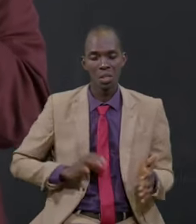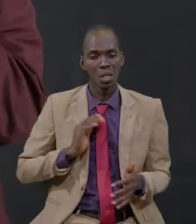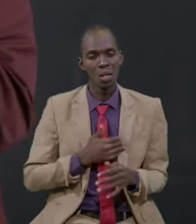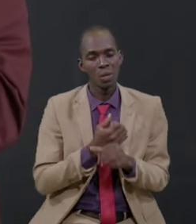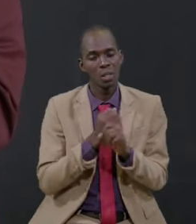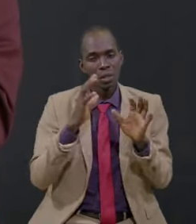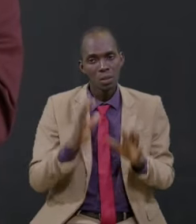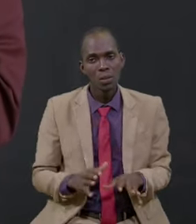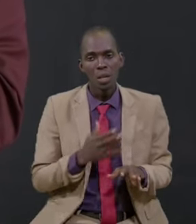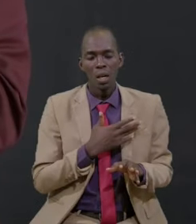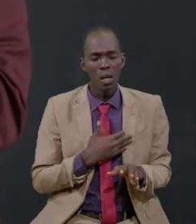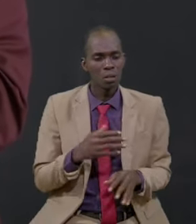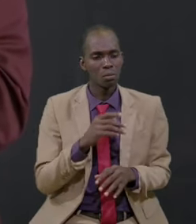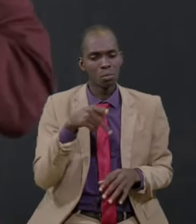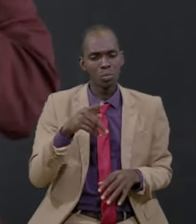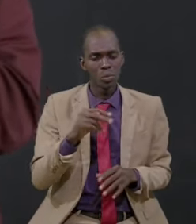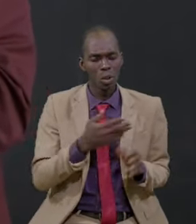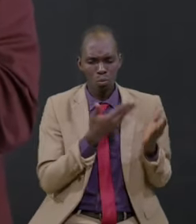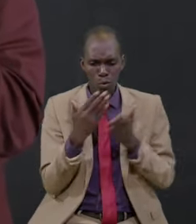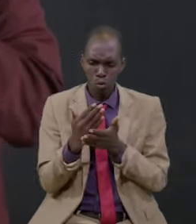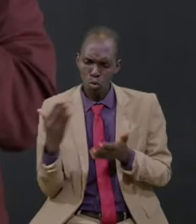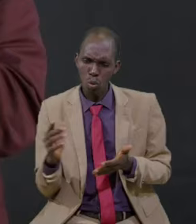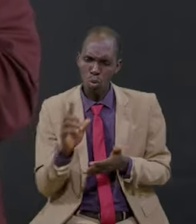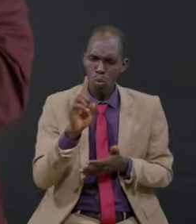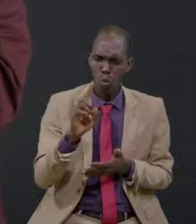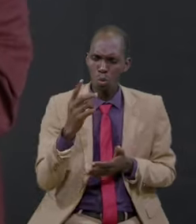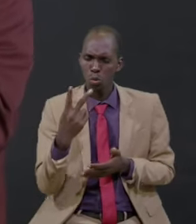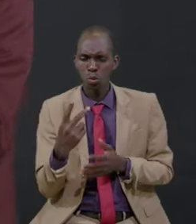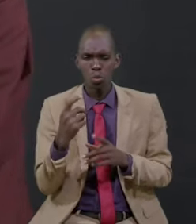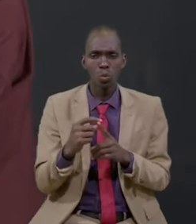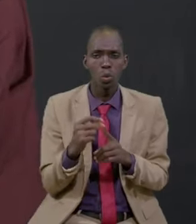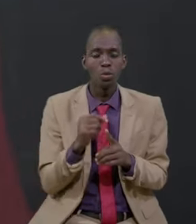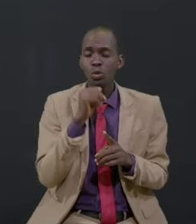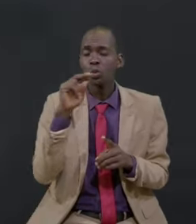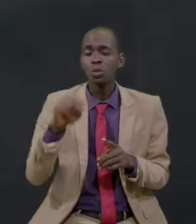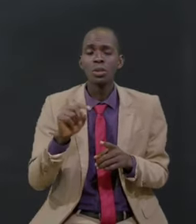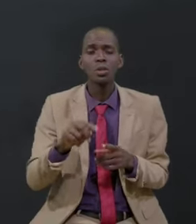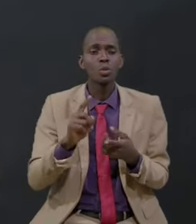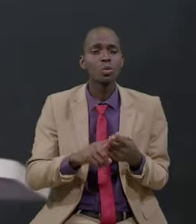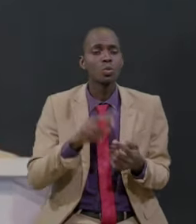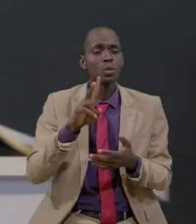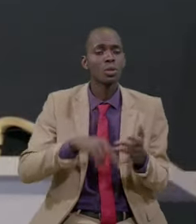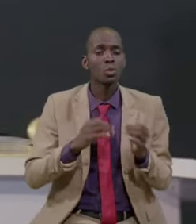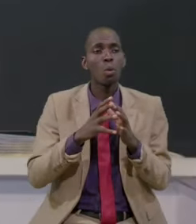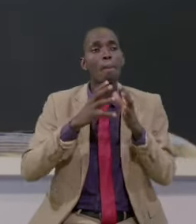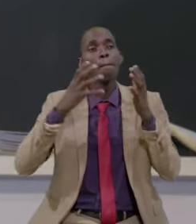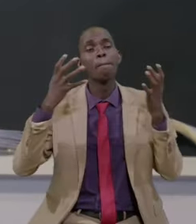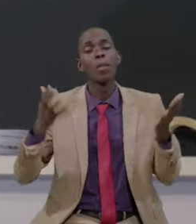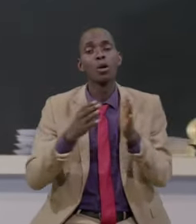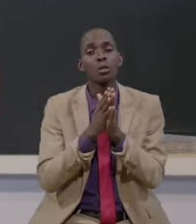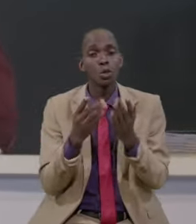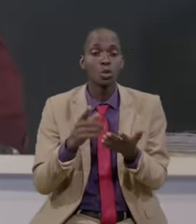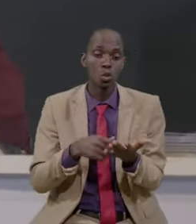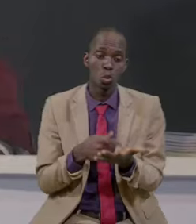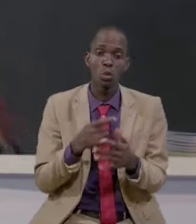cité deux versets des Écritures. Nous n'avons pas besoin de citer plusieurs versets ou 40 versets des Écritures. Parfois, je le fais